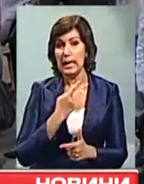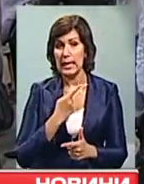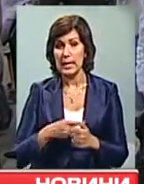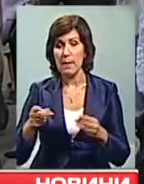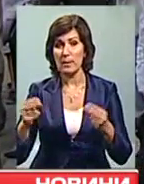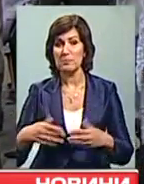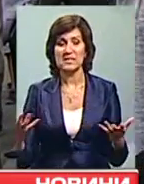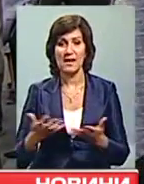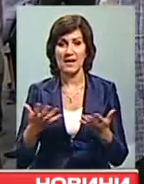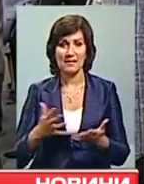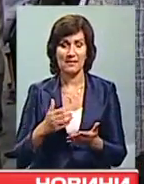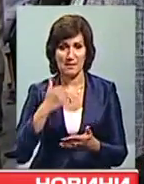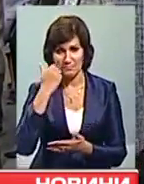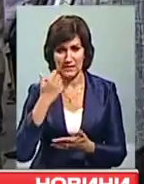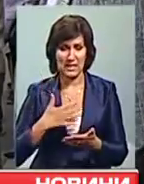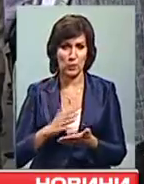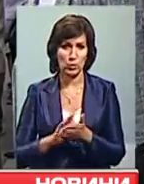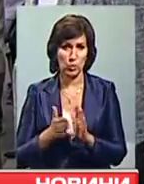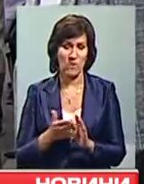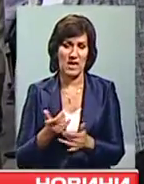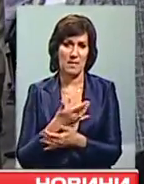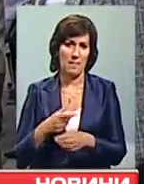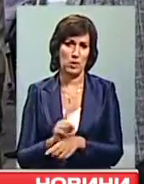зараз підписуємо якісь ганебні для нас умови,